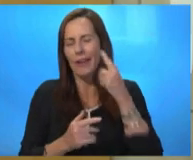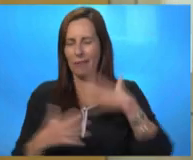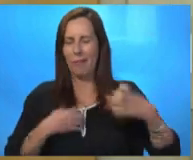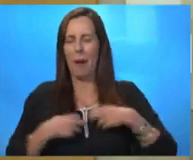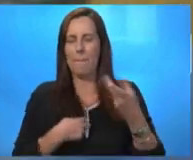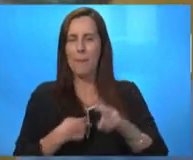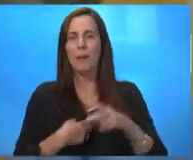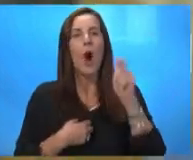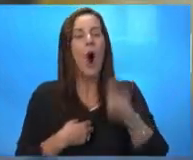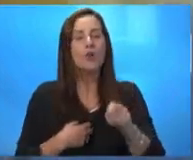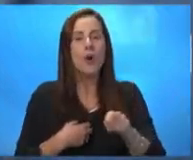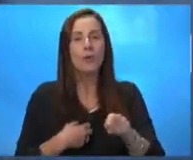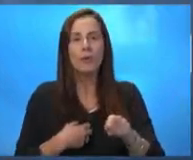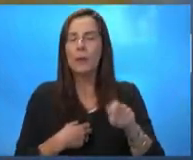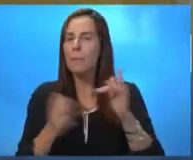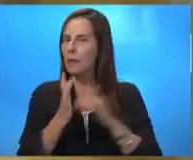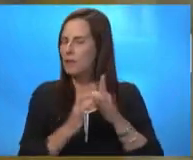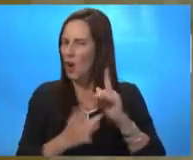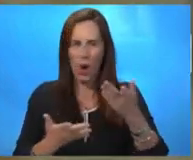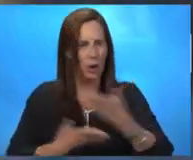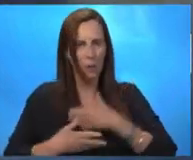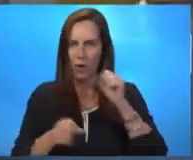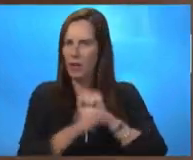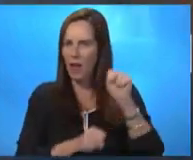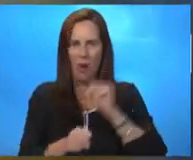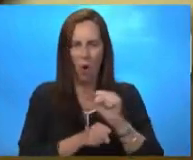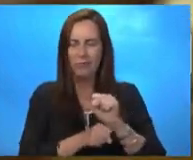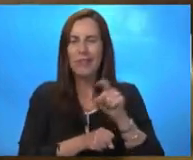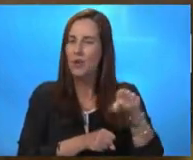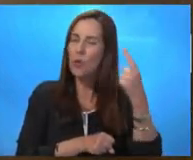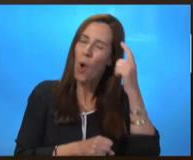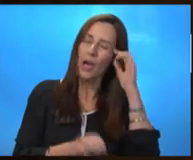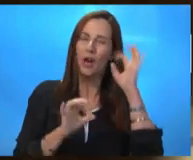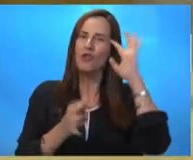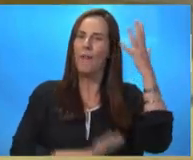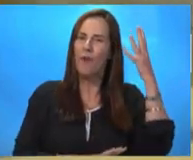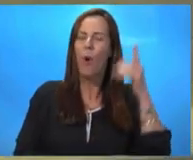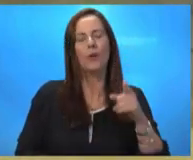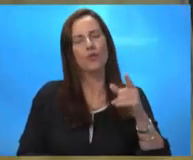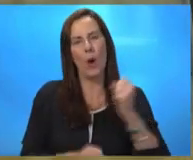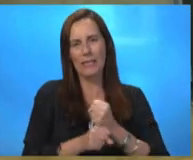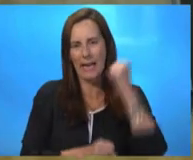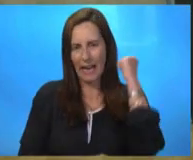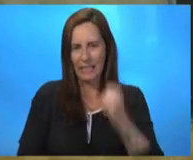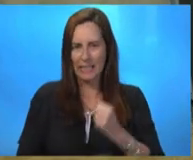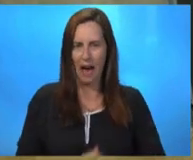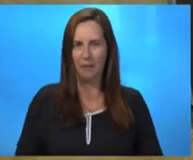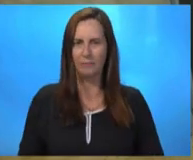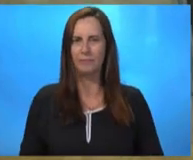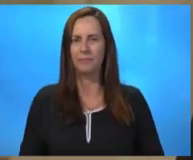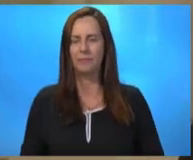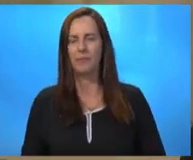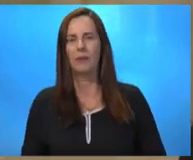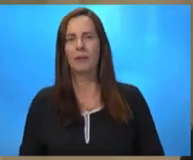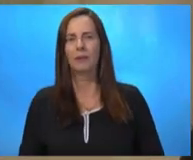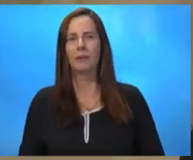בית המשפט המחוזי בנצרת לא קיבלו את טענות ההגנה, שסלע לא היה שפוי בעת שביצע את המעשים. אני